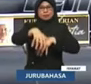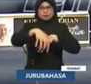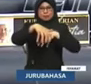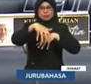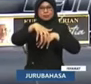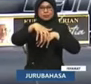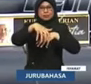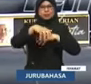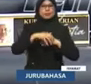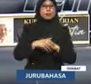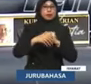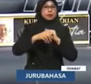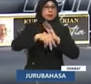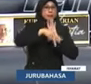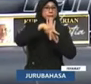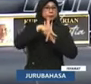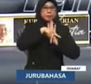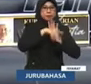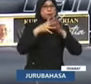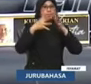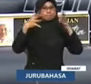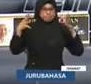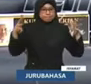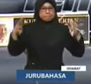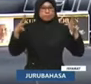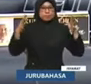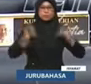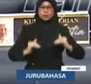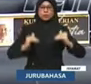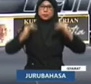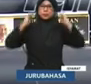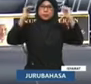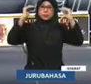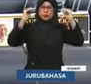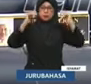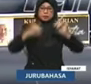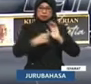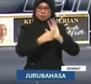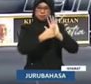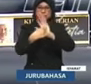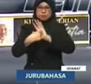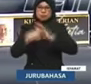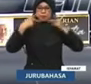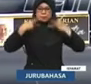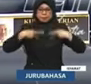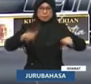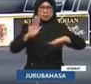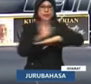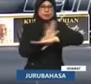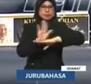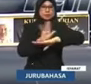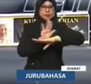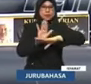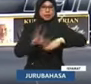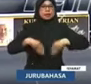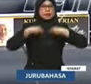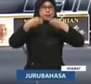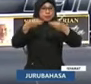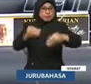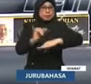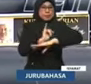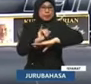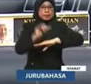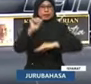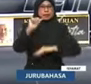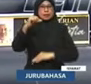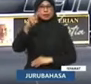negara Hai pameran pertanian terbesar dan berprestise ini turut mempamerkan peluang peluang perniagaan yang ditawarkan